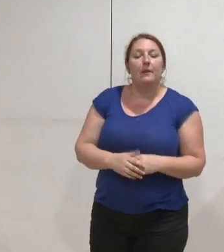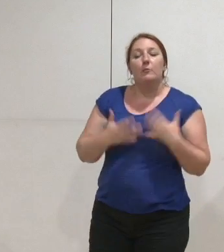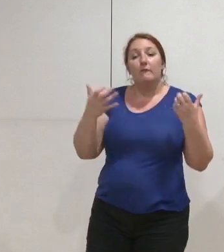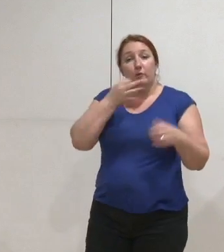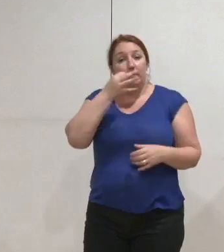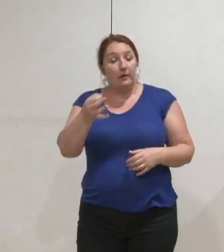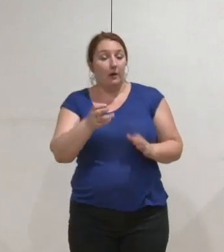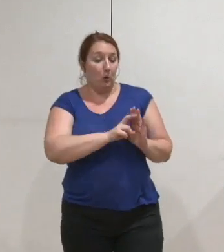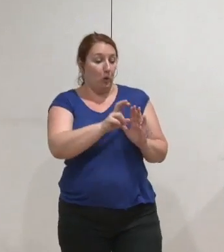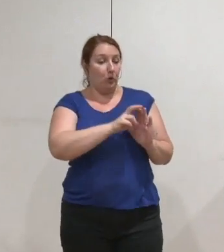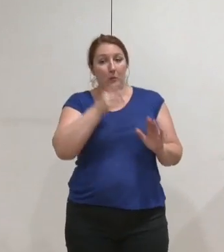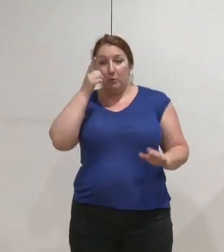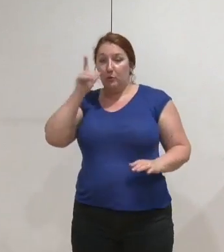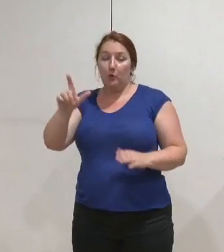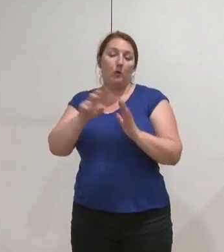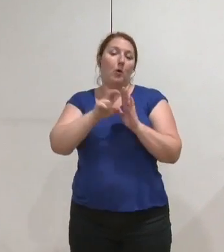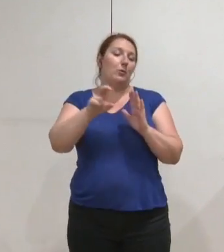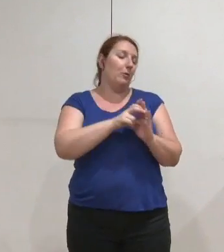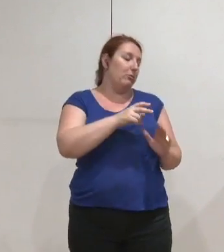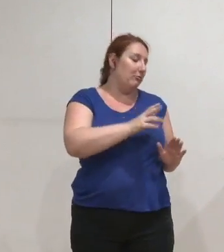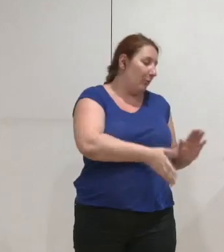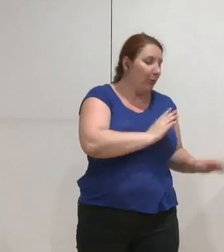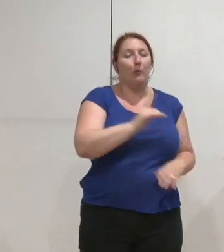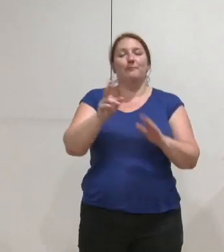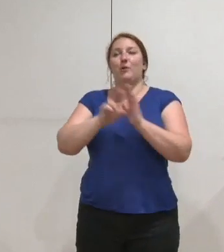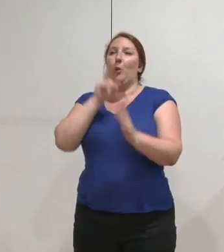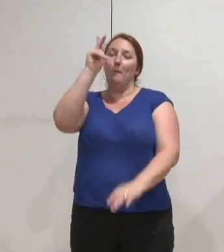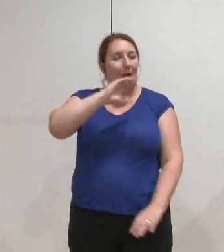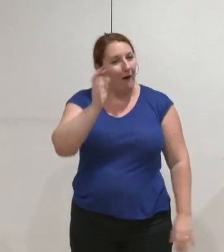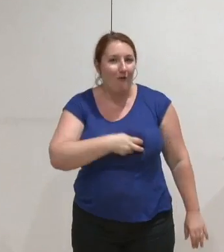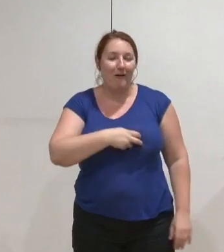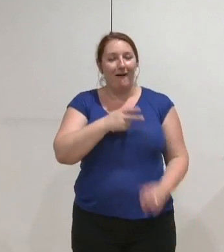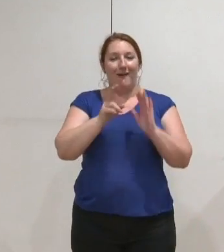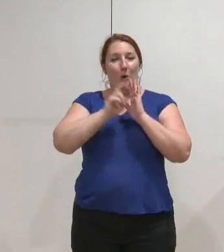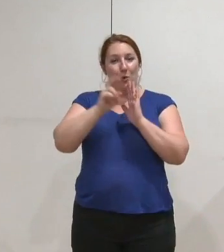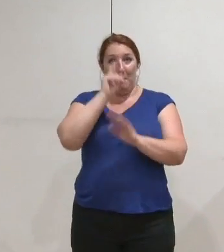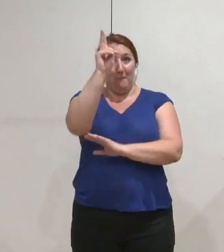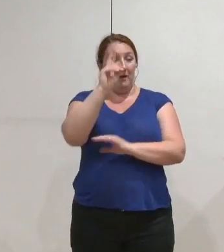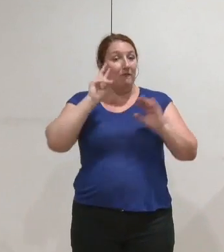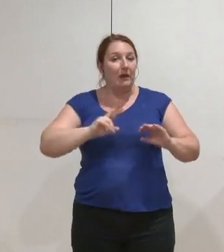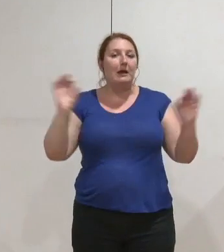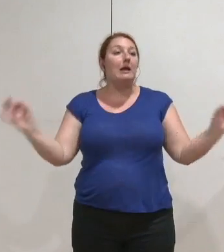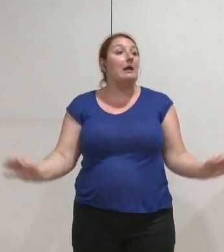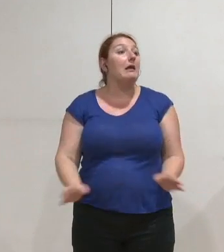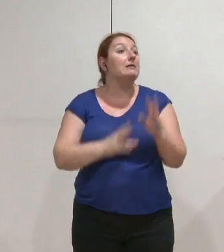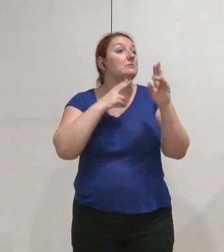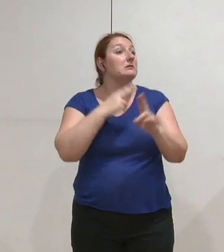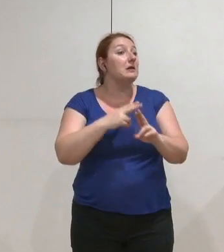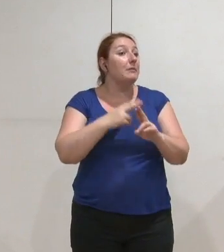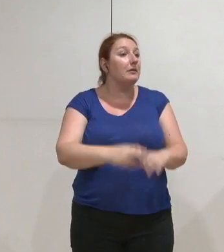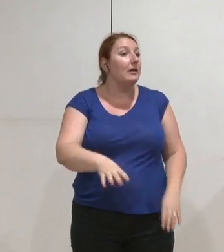Grenoble et Lyon entre Grenoble et Bordeaux en Grenoble et Paris je vais y arriver il y a quelque chose d'assez exceptionnel qu'on appelle